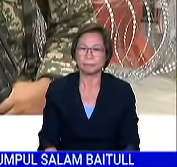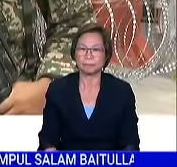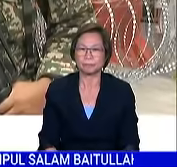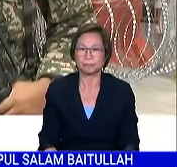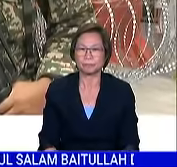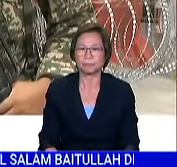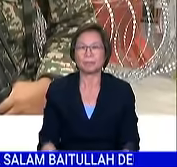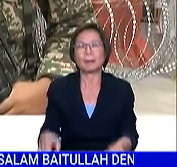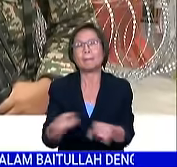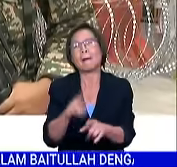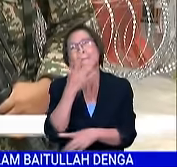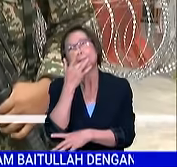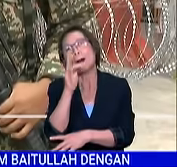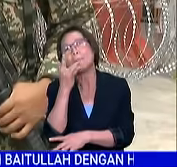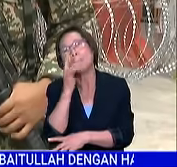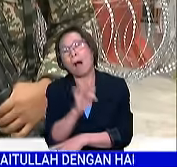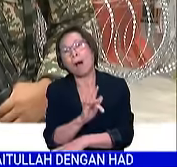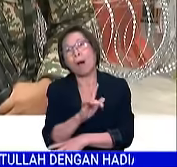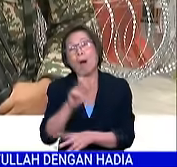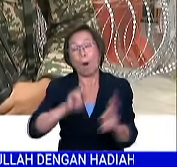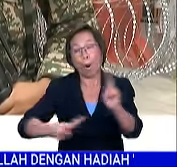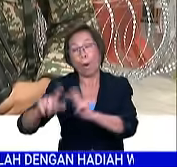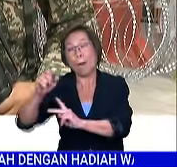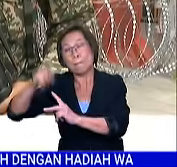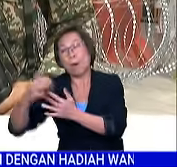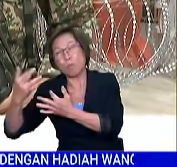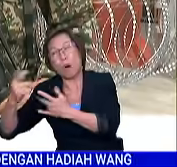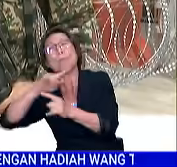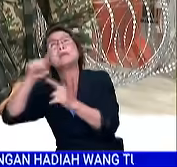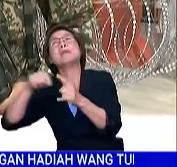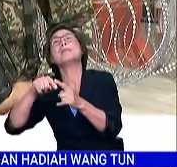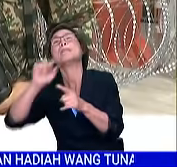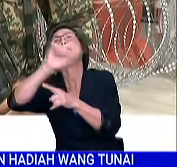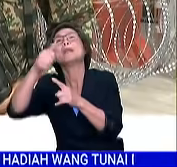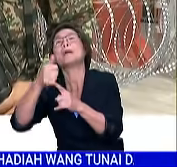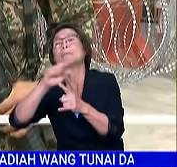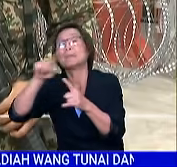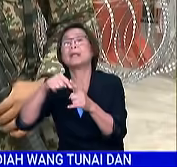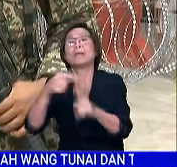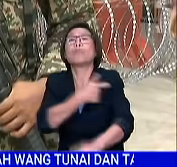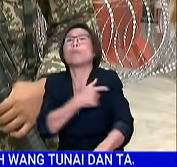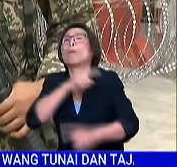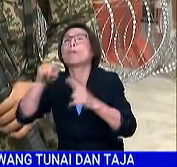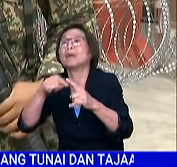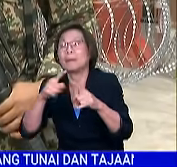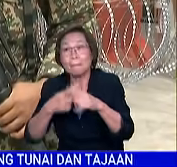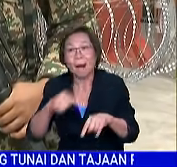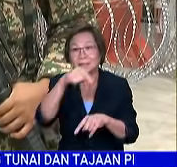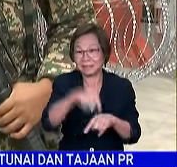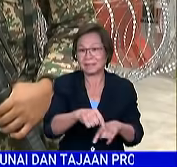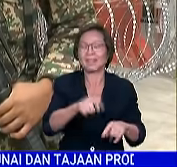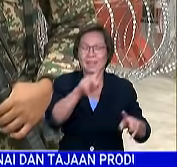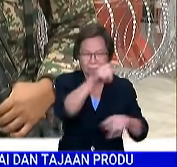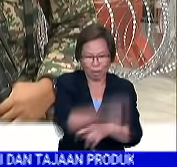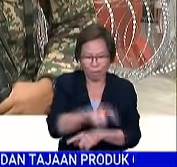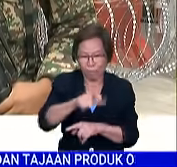Bagai bulan jatuh keriba, jika sebelum ini orang lain terpaksa menunggu bila tarikh saya nak dapatkan suntikan vaksin, namun tidak buat penduduk